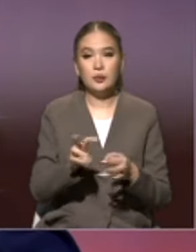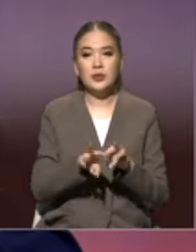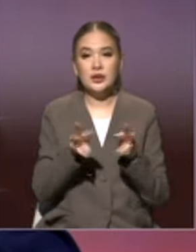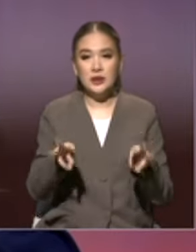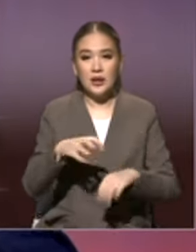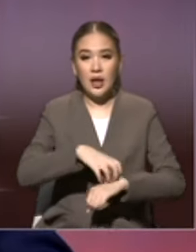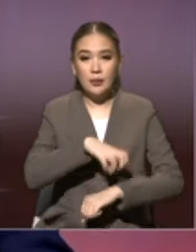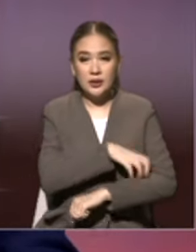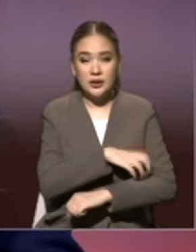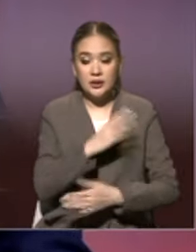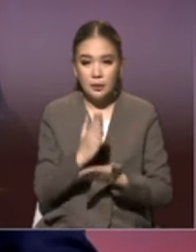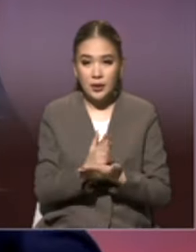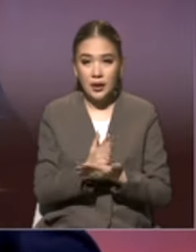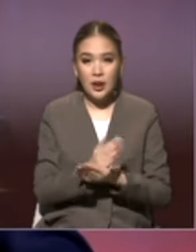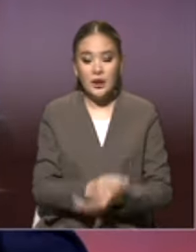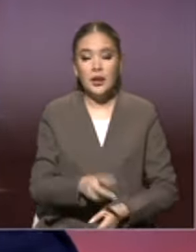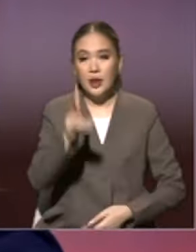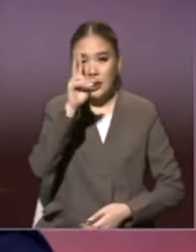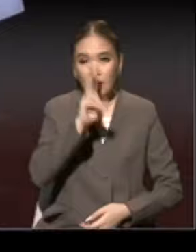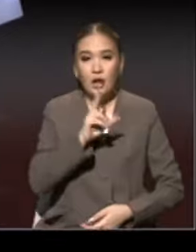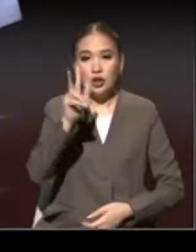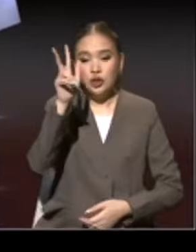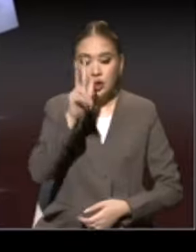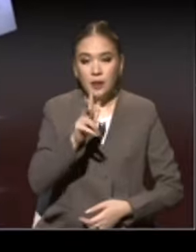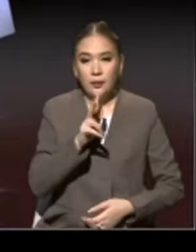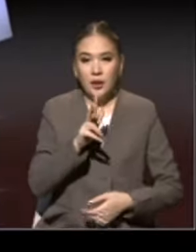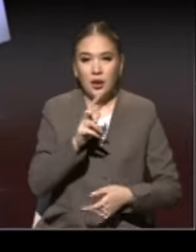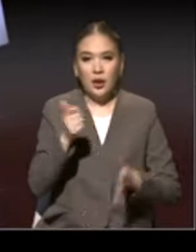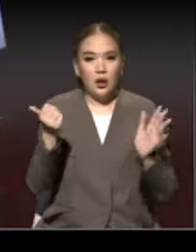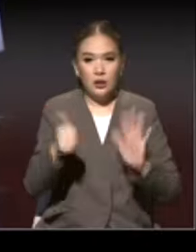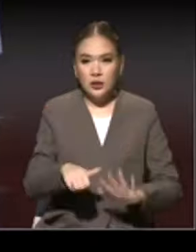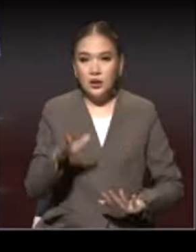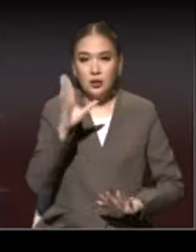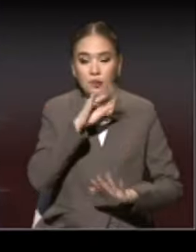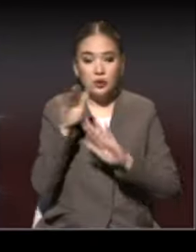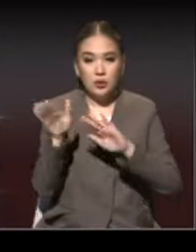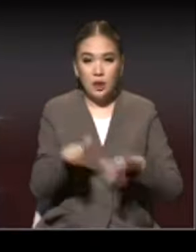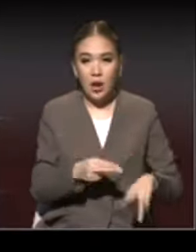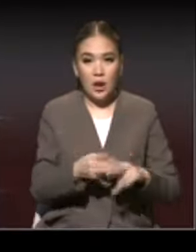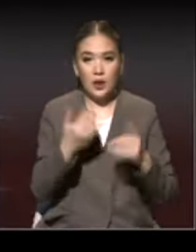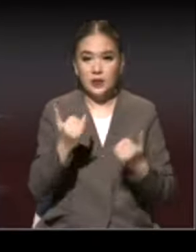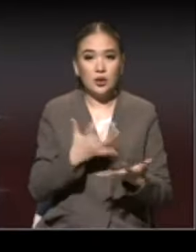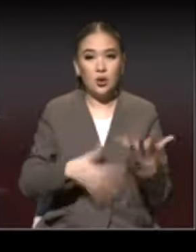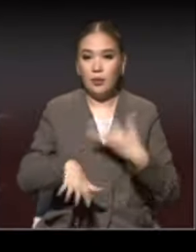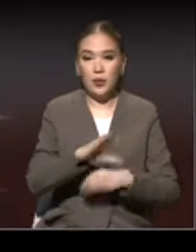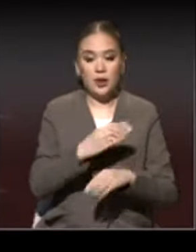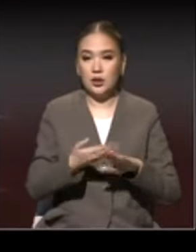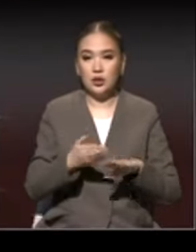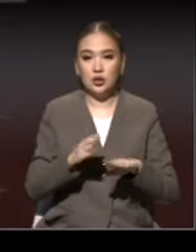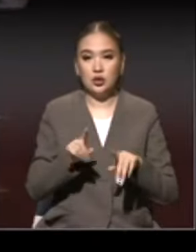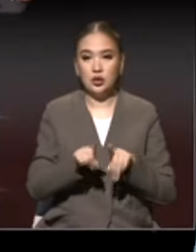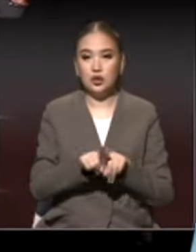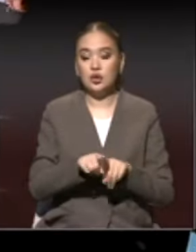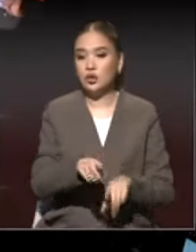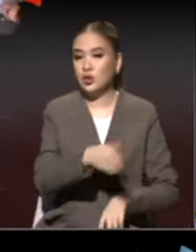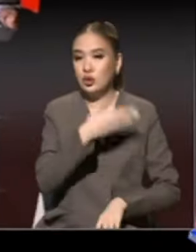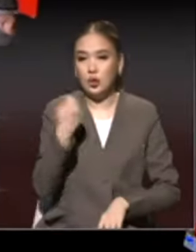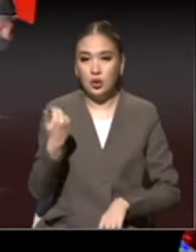бар. 2 ай, 4 ай, 5 ай, 6 айға кетіп қалатын. А қазір оның барлығы жоқ. Қазір жауапкершіліктің